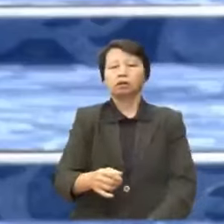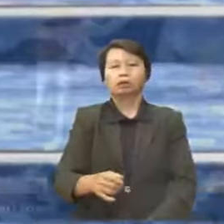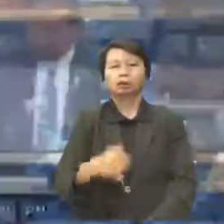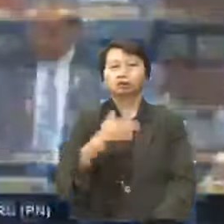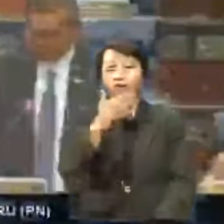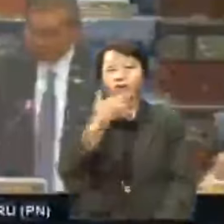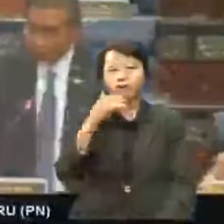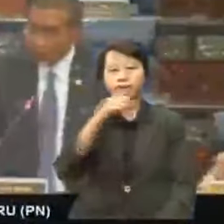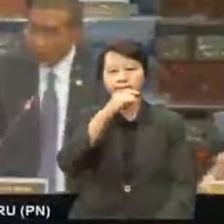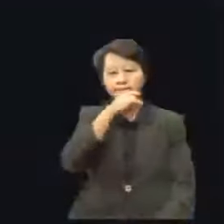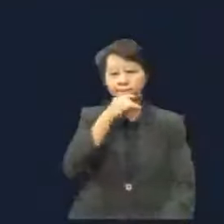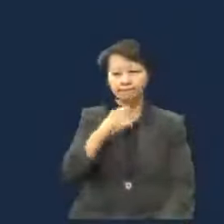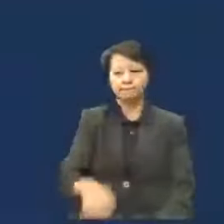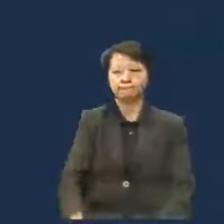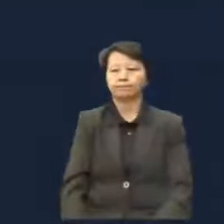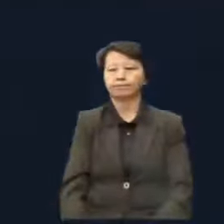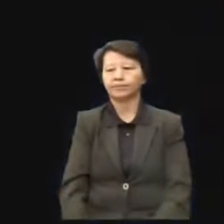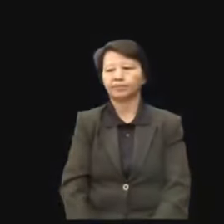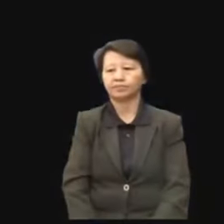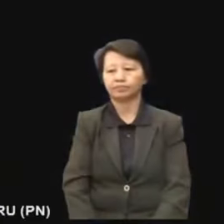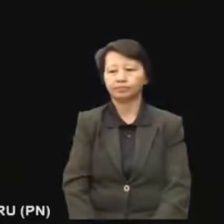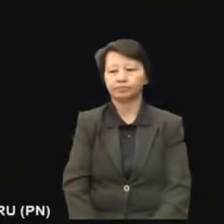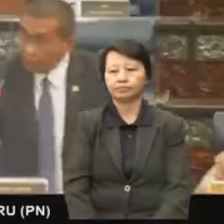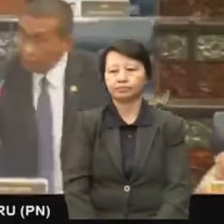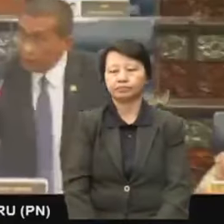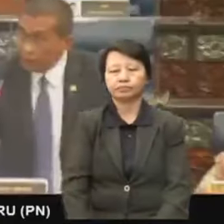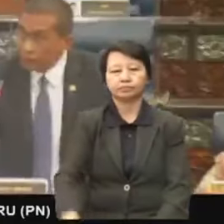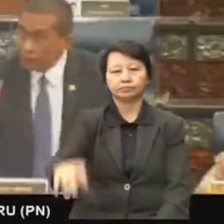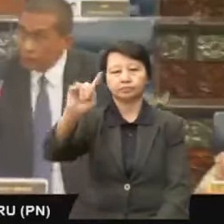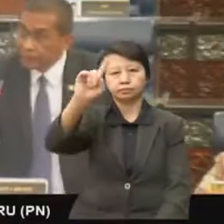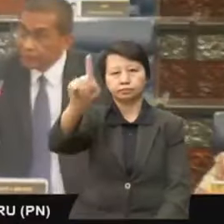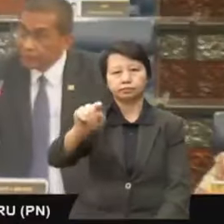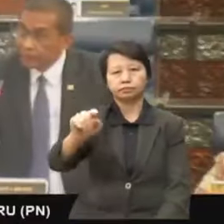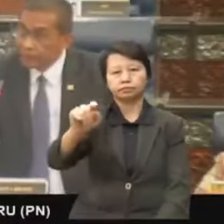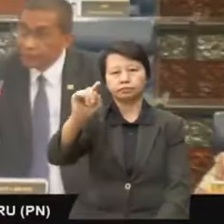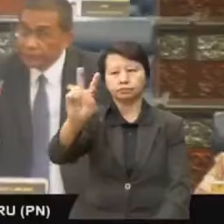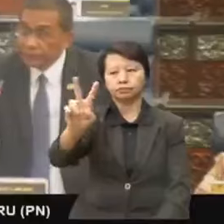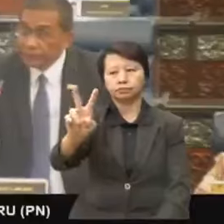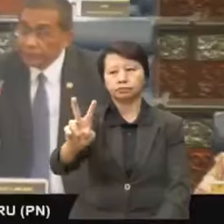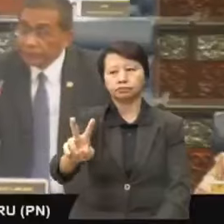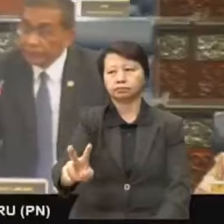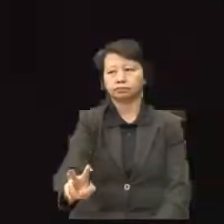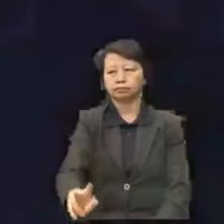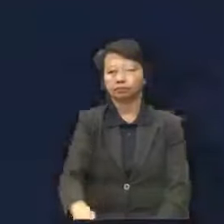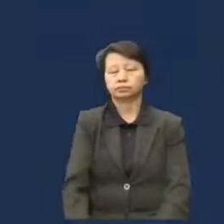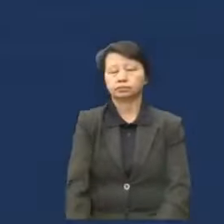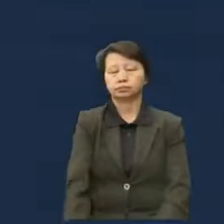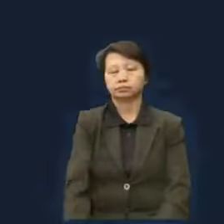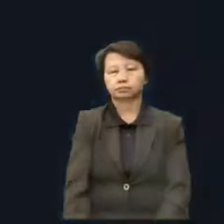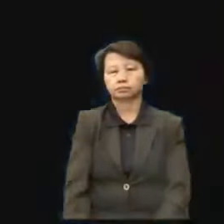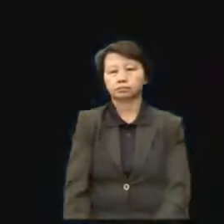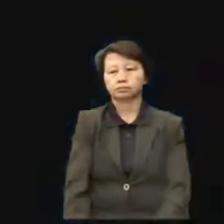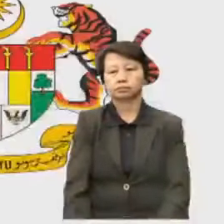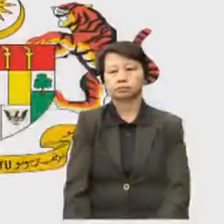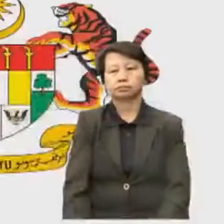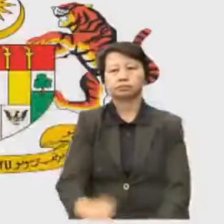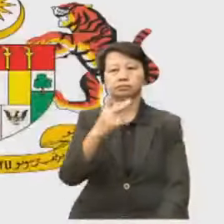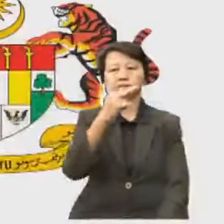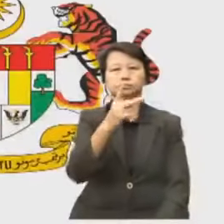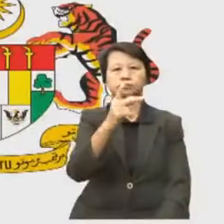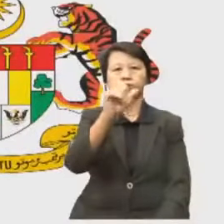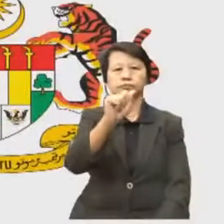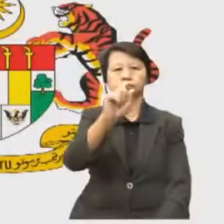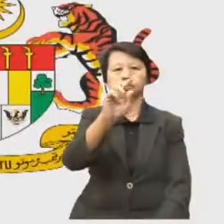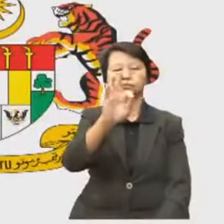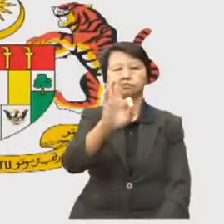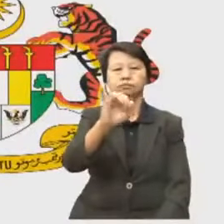ituanya soalan tambahan yang kedua ini ini kafir dah selesai